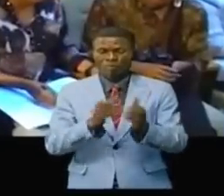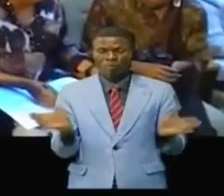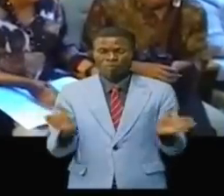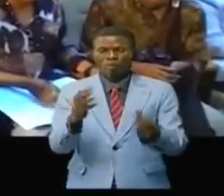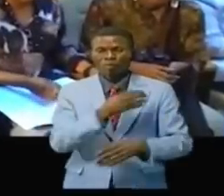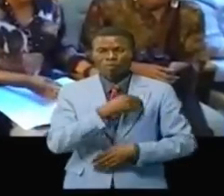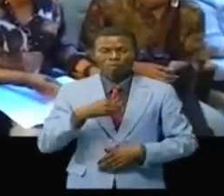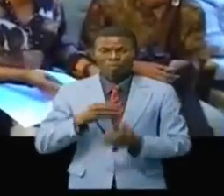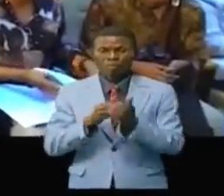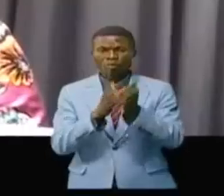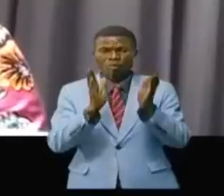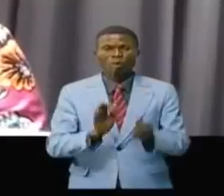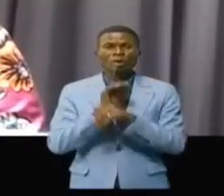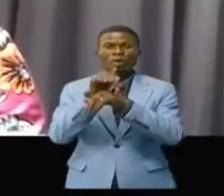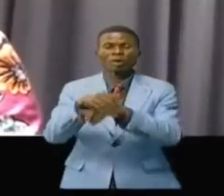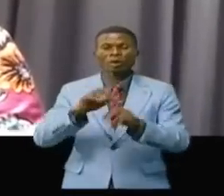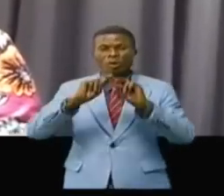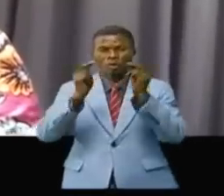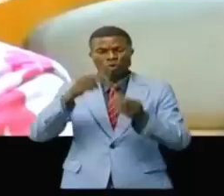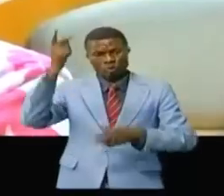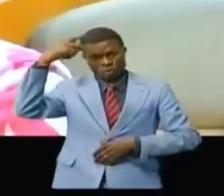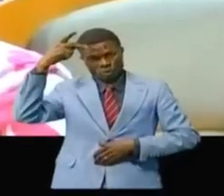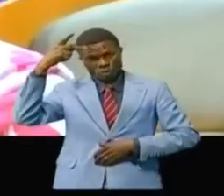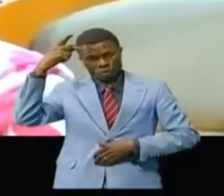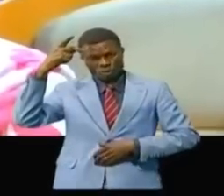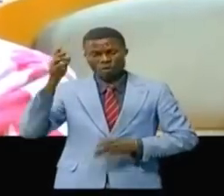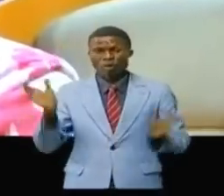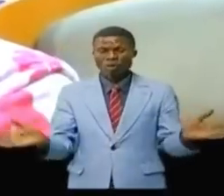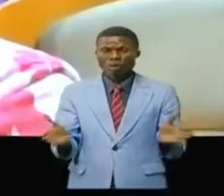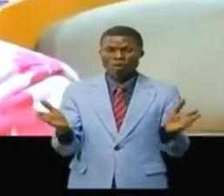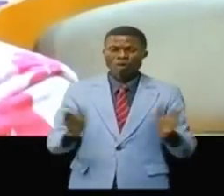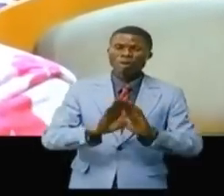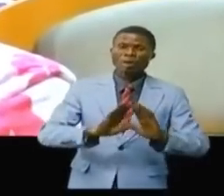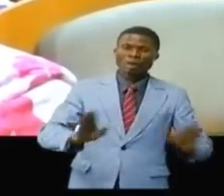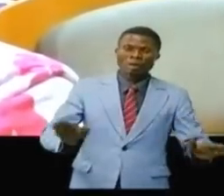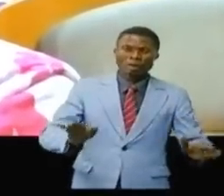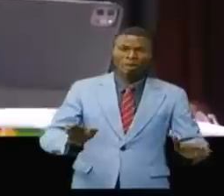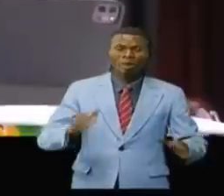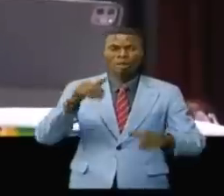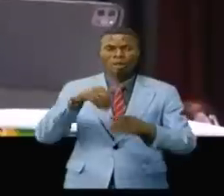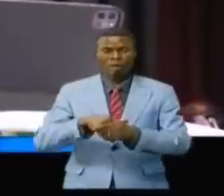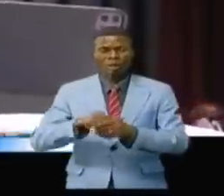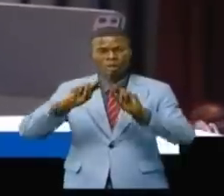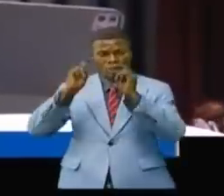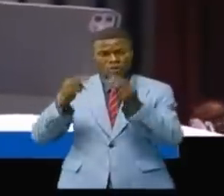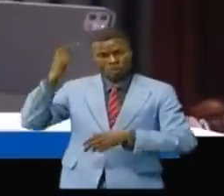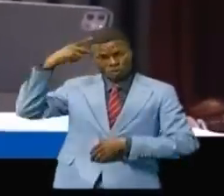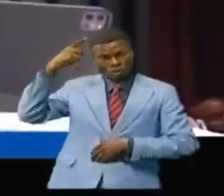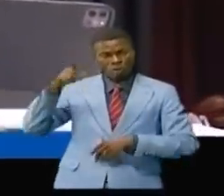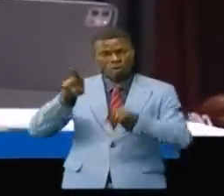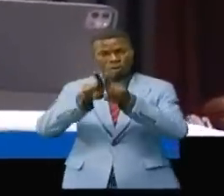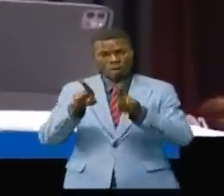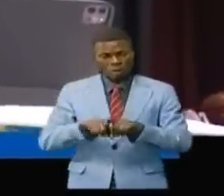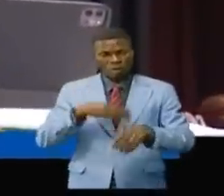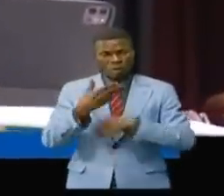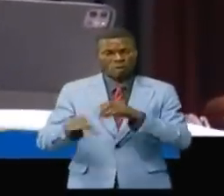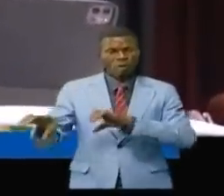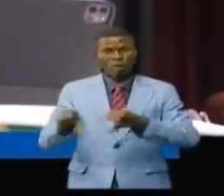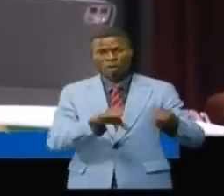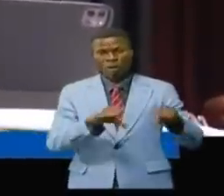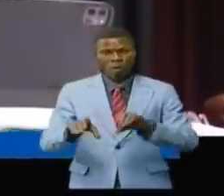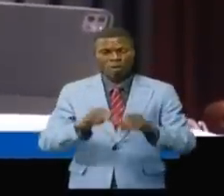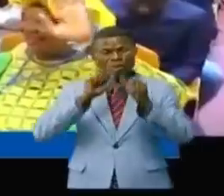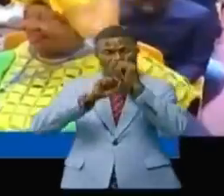femmes leaders à adhérer aux partis politiques, le renforcement des capacités au sein de ces partis et mener également des actions